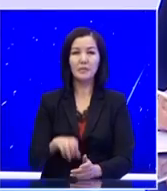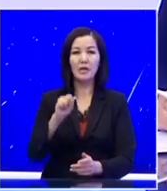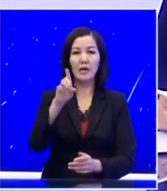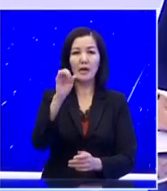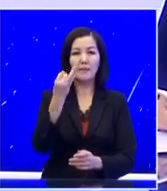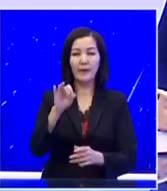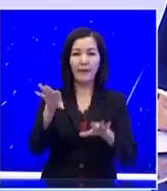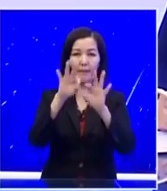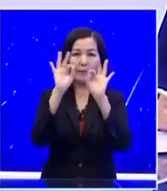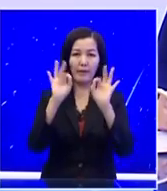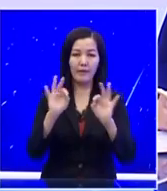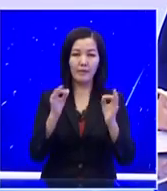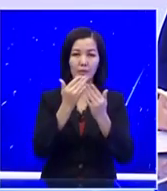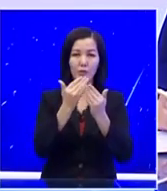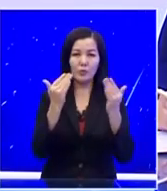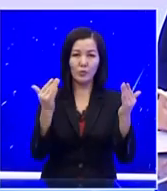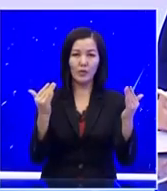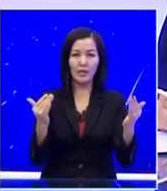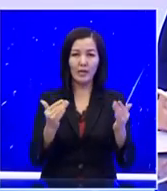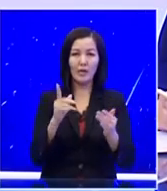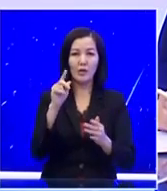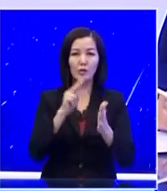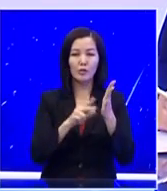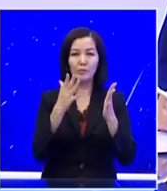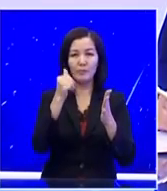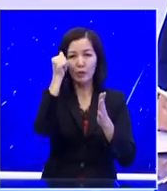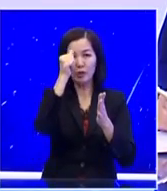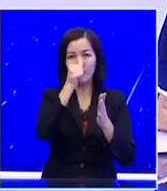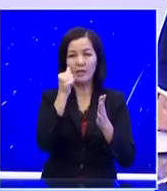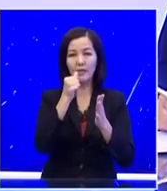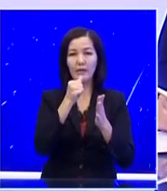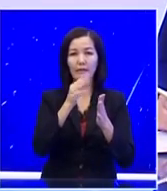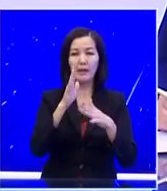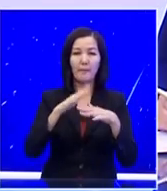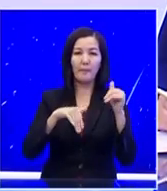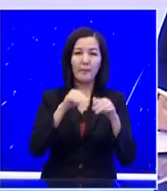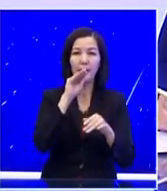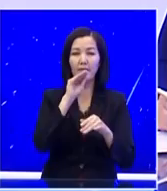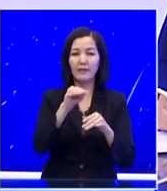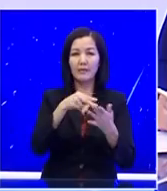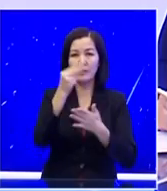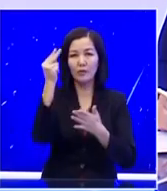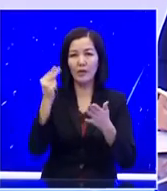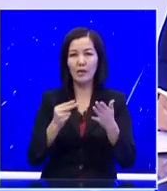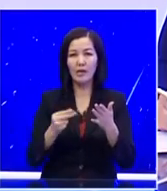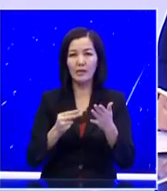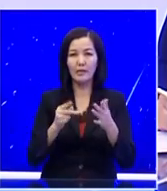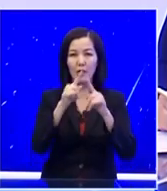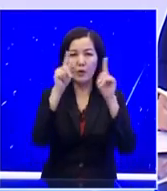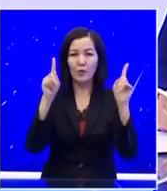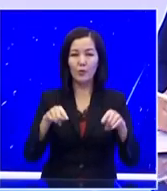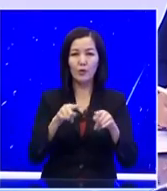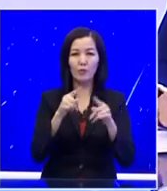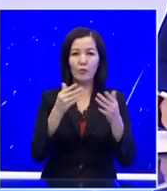Абай бейнесі сурет әлемінде Абай Құнанбайұлының 175 жылдығына орай кәсіпқой суретшілердің ұлы тұлғаға арналған портреттері